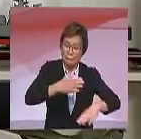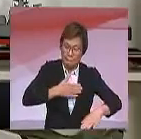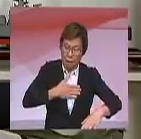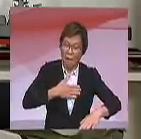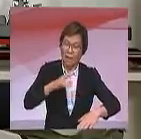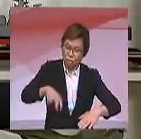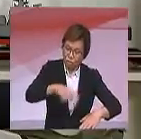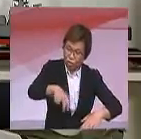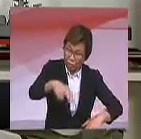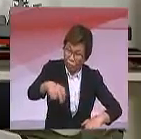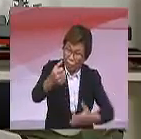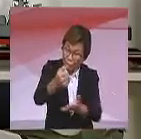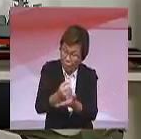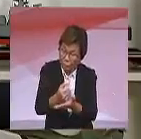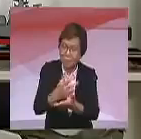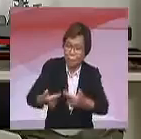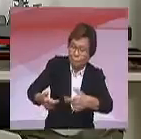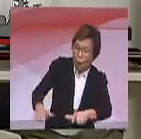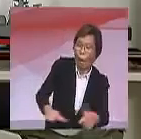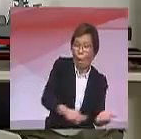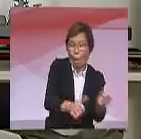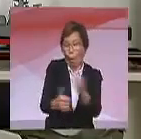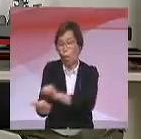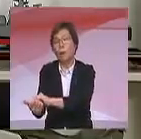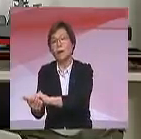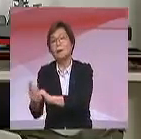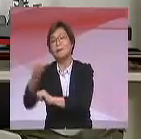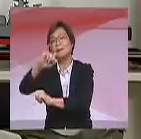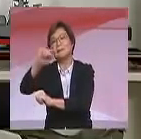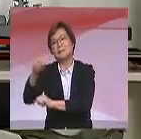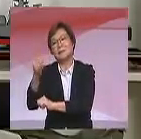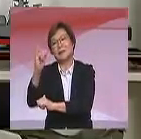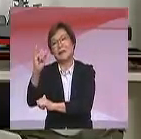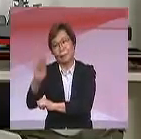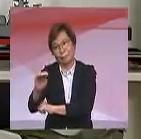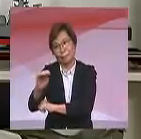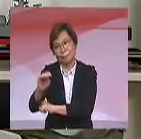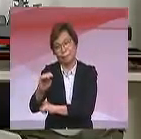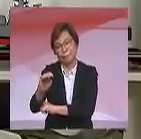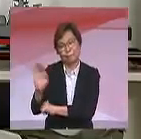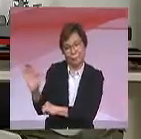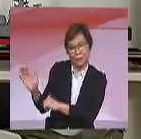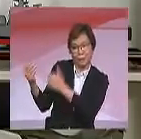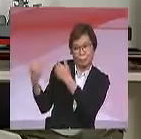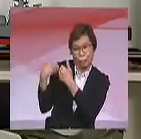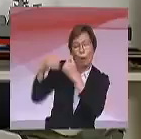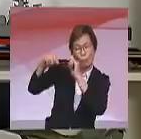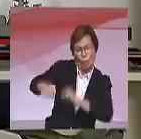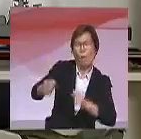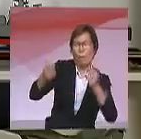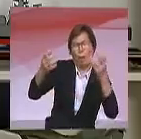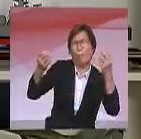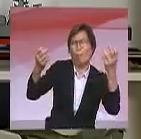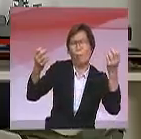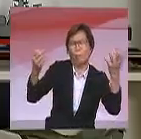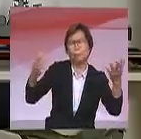Pass. Dan kebenaran boleh diberikan oleh Jabatan Immigration Malaysia. Ya, boleh. Dah ramai dah pun